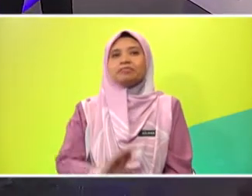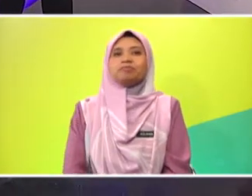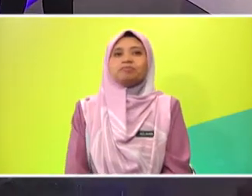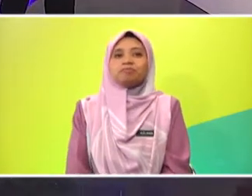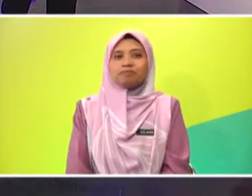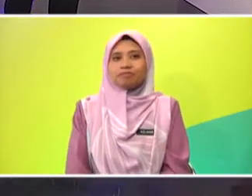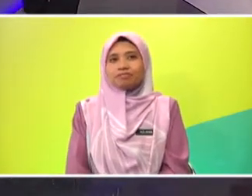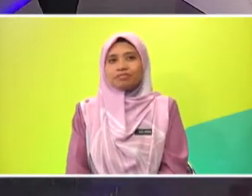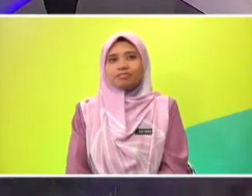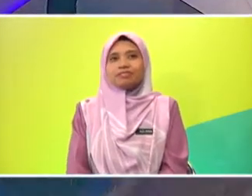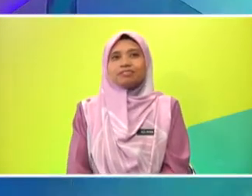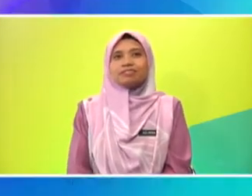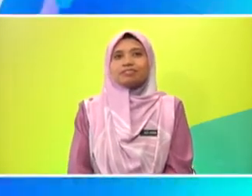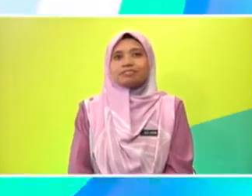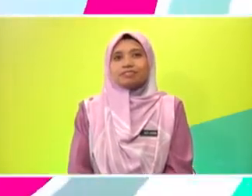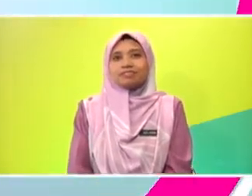hai